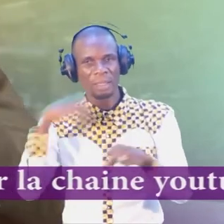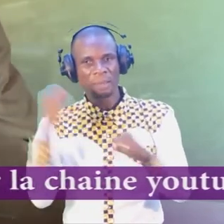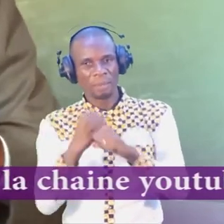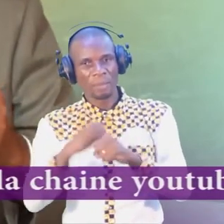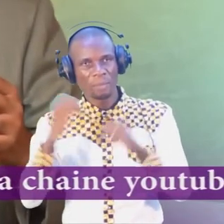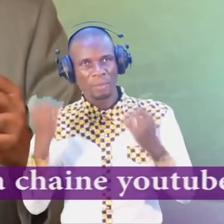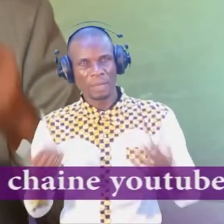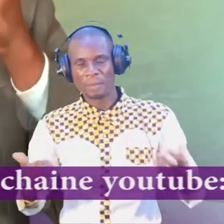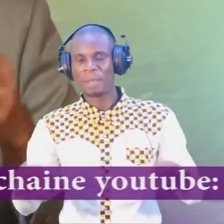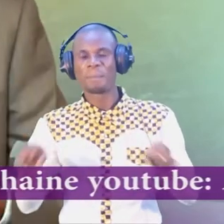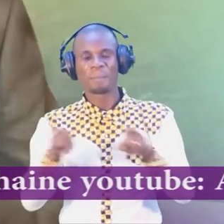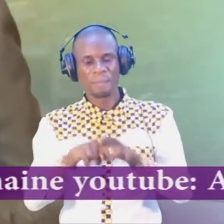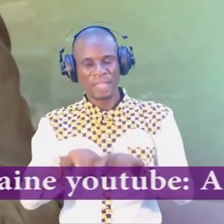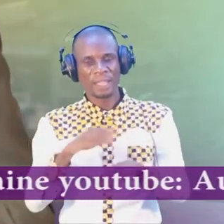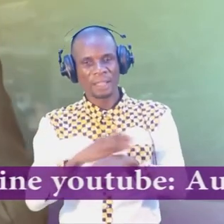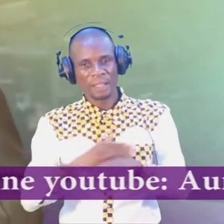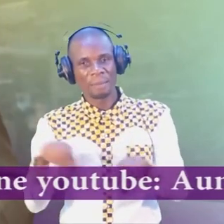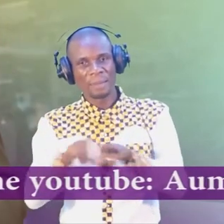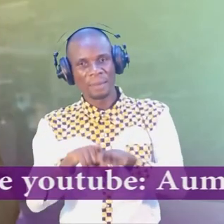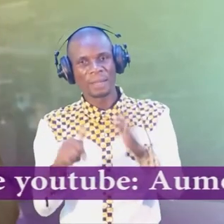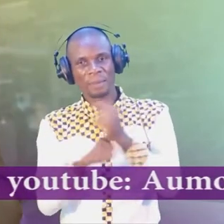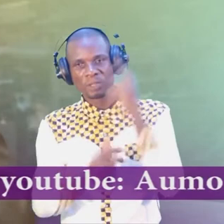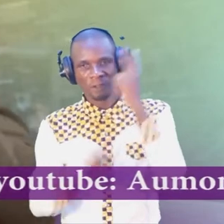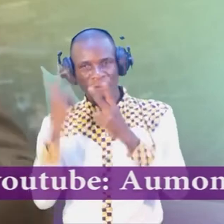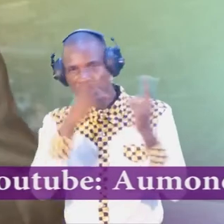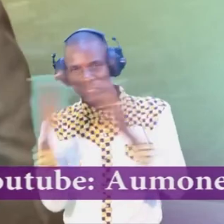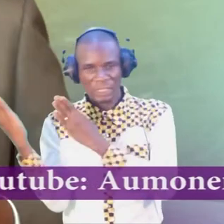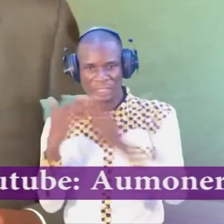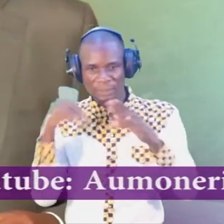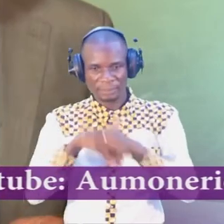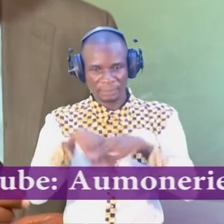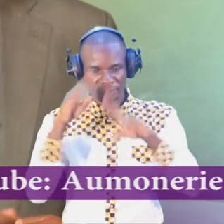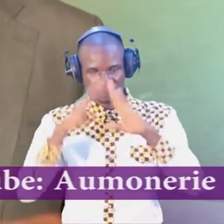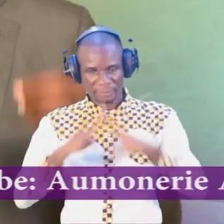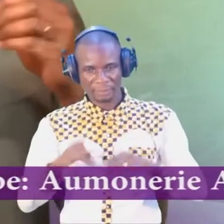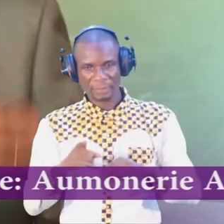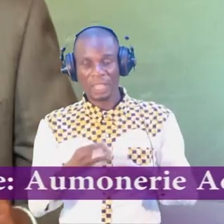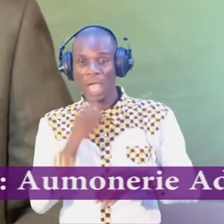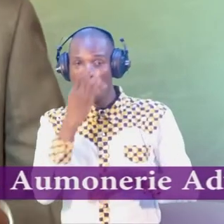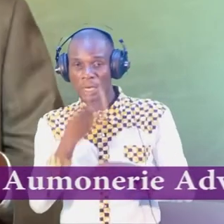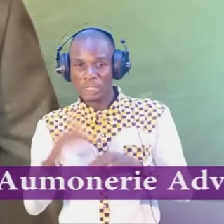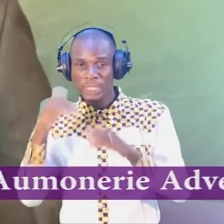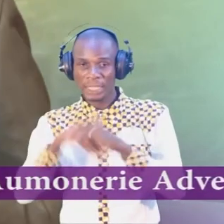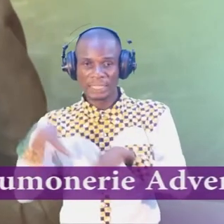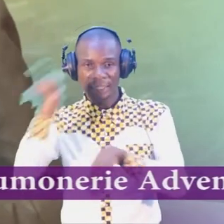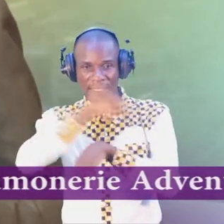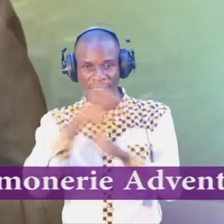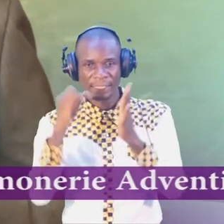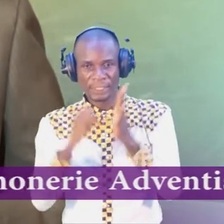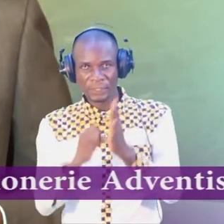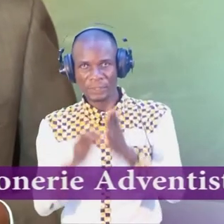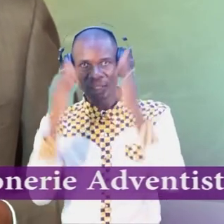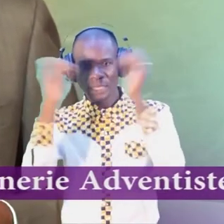wewe, wana mwanao wako, wala binti wako, wala mtumwa wako, wala mjakazi wako, wala